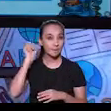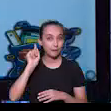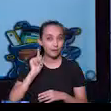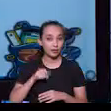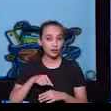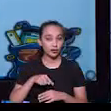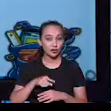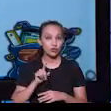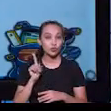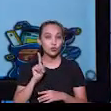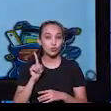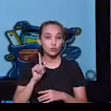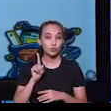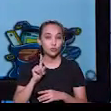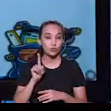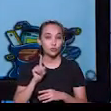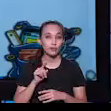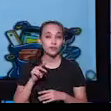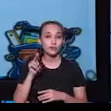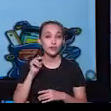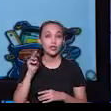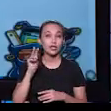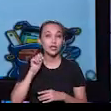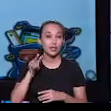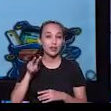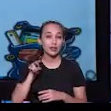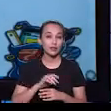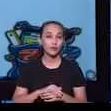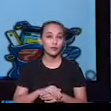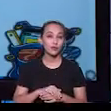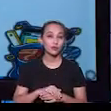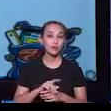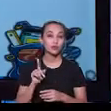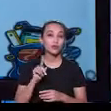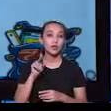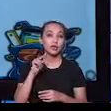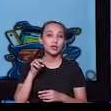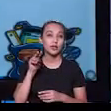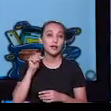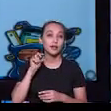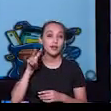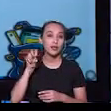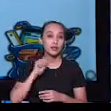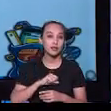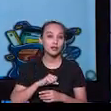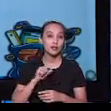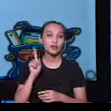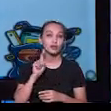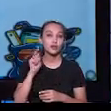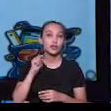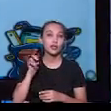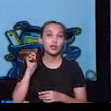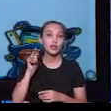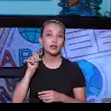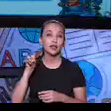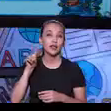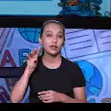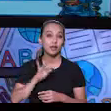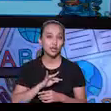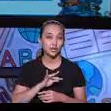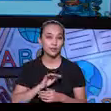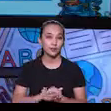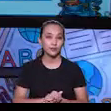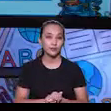харакят, что делал, что делала, что делало и что делали.